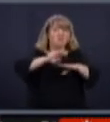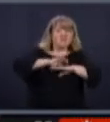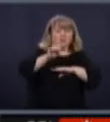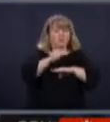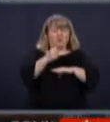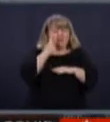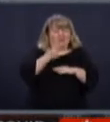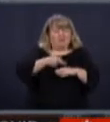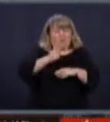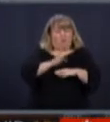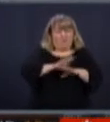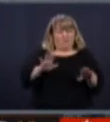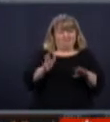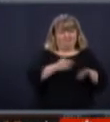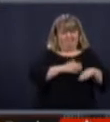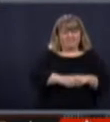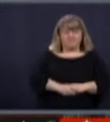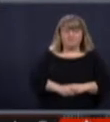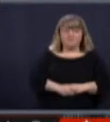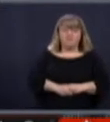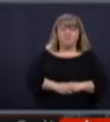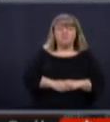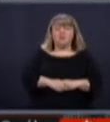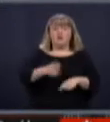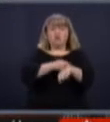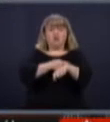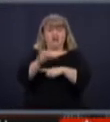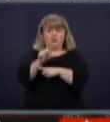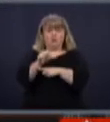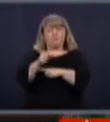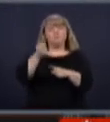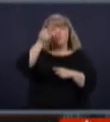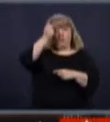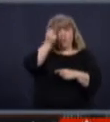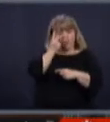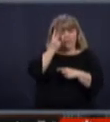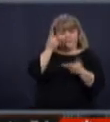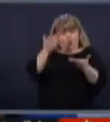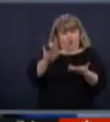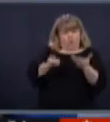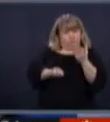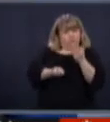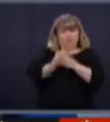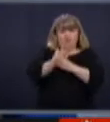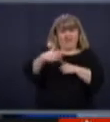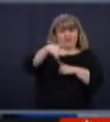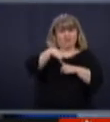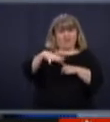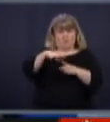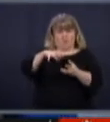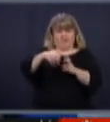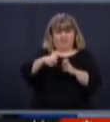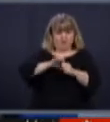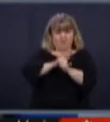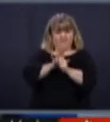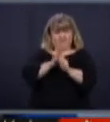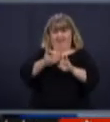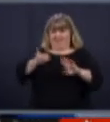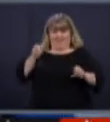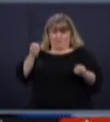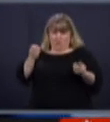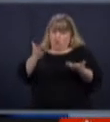de mon côté, vous comprendrez qu'on vit une situation qui est excessivement nouvelle. Il y a des règles générales qui sont